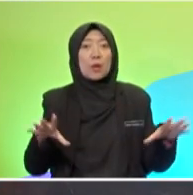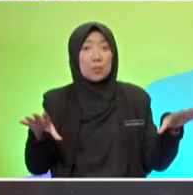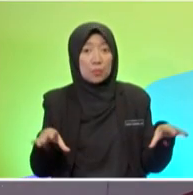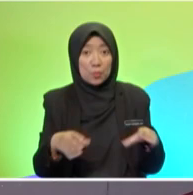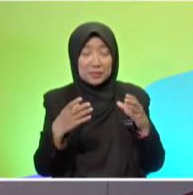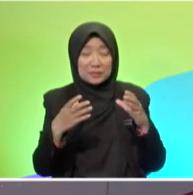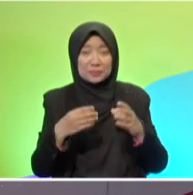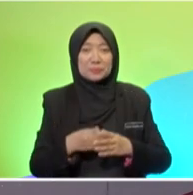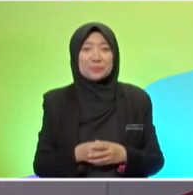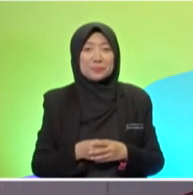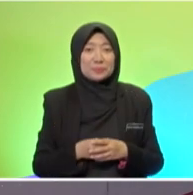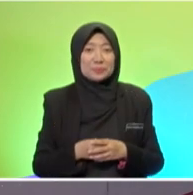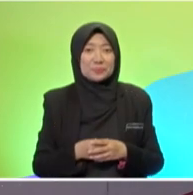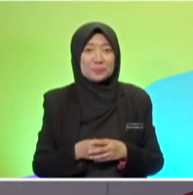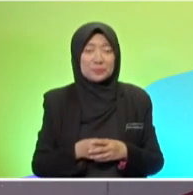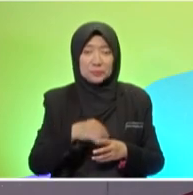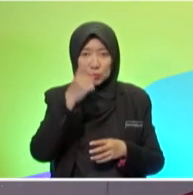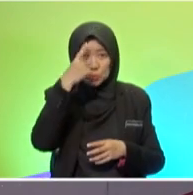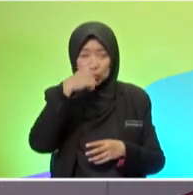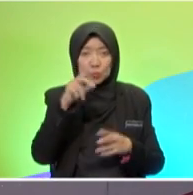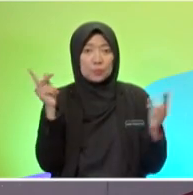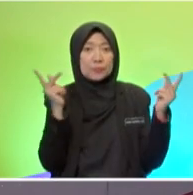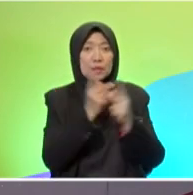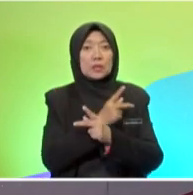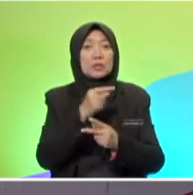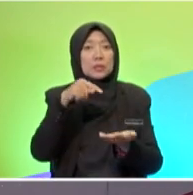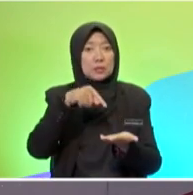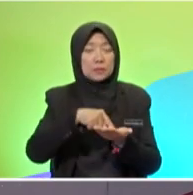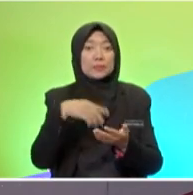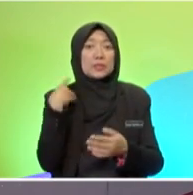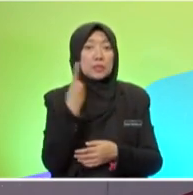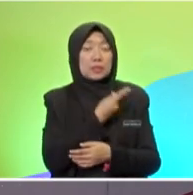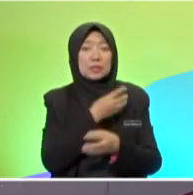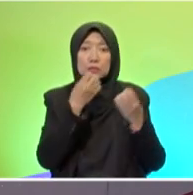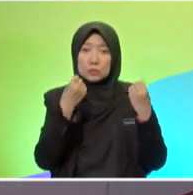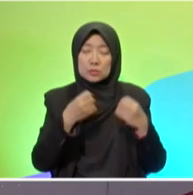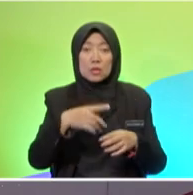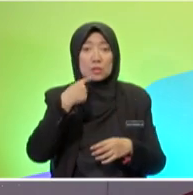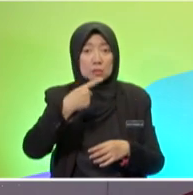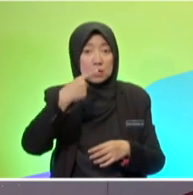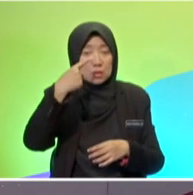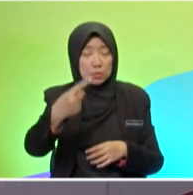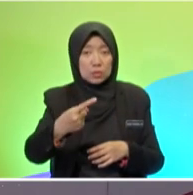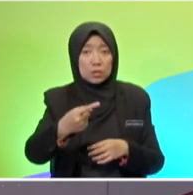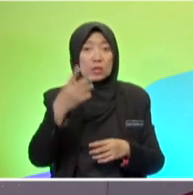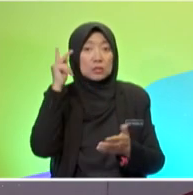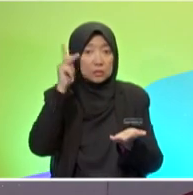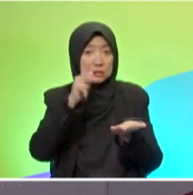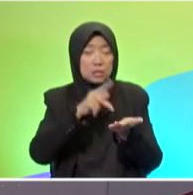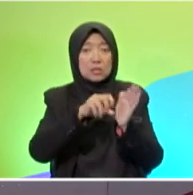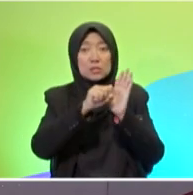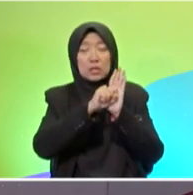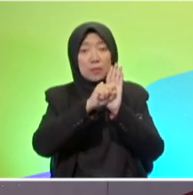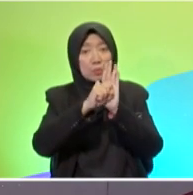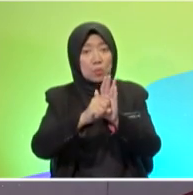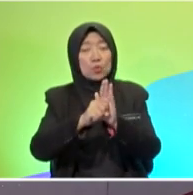Okey. Baik. Untuk kali ini kita dah menyebut dan mengenal simbol nombor. Mudah sahaja. Cikgu